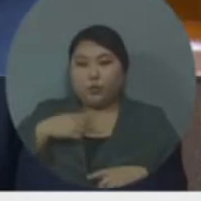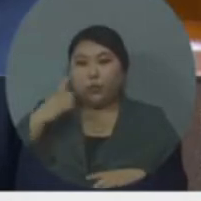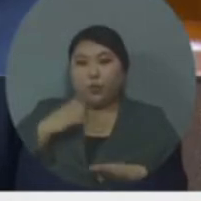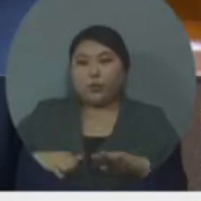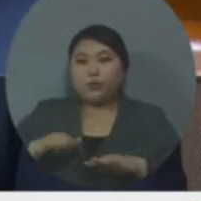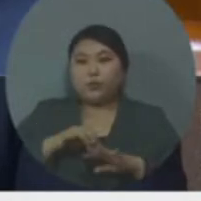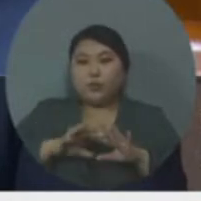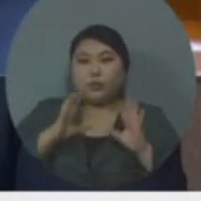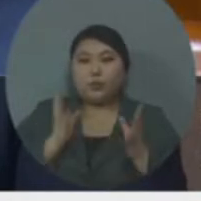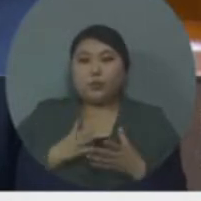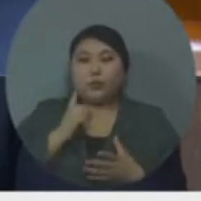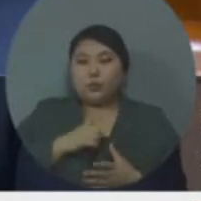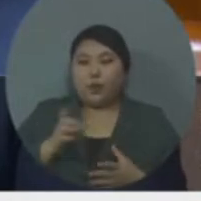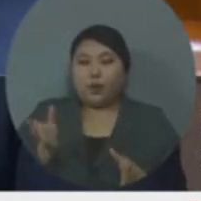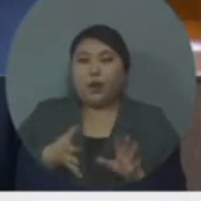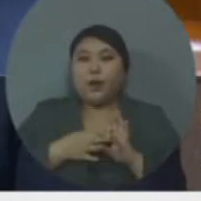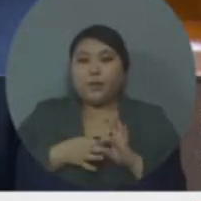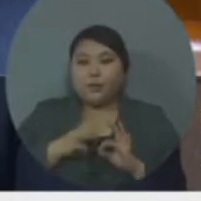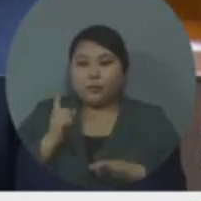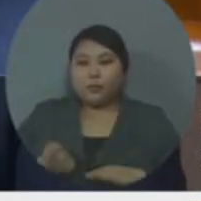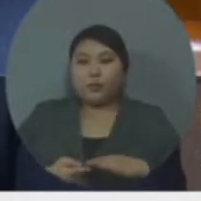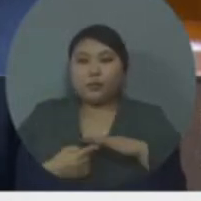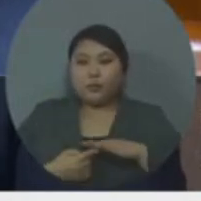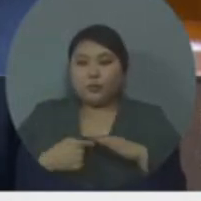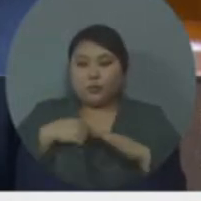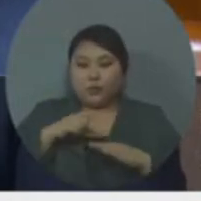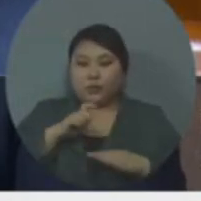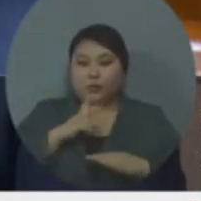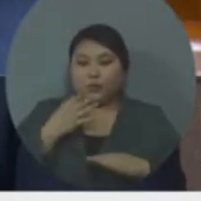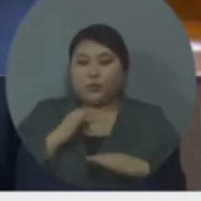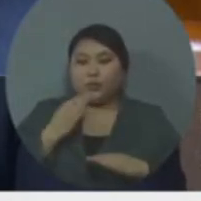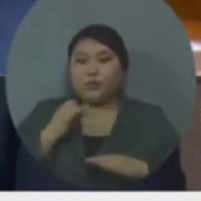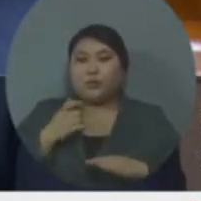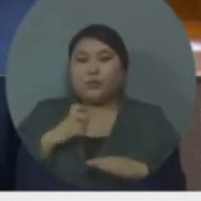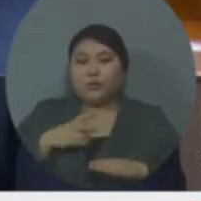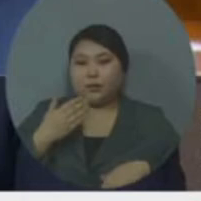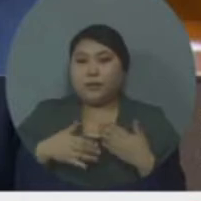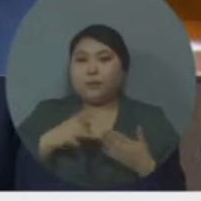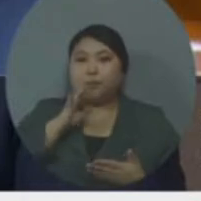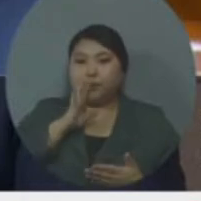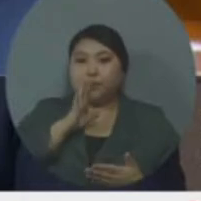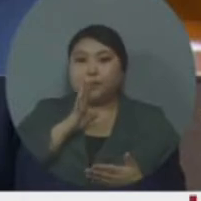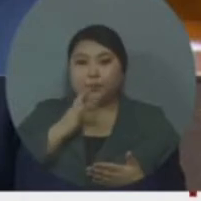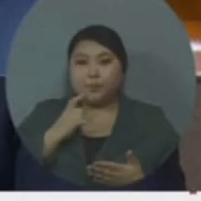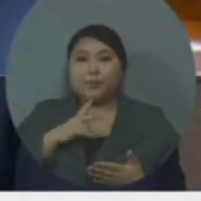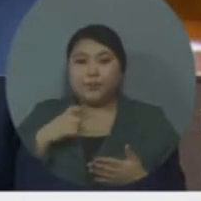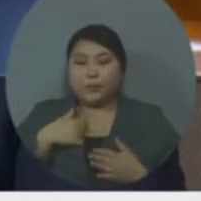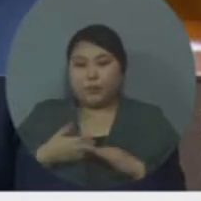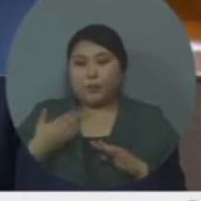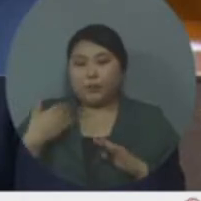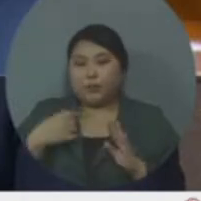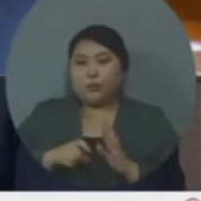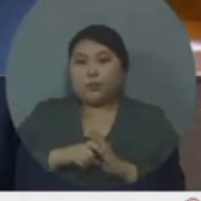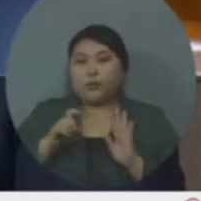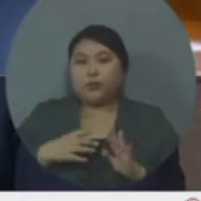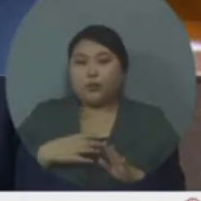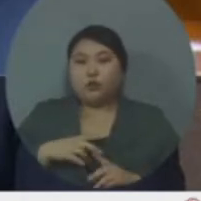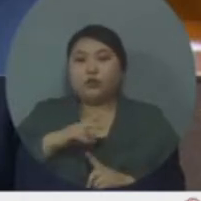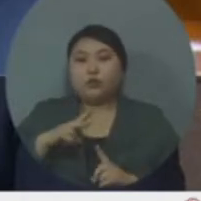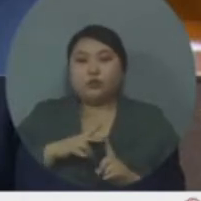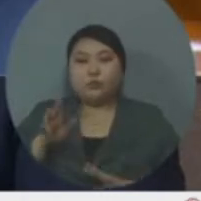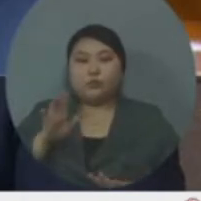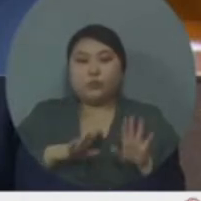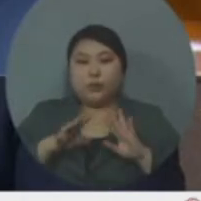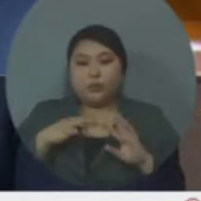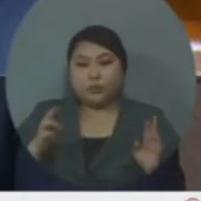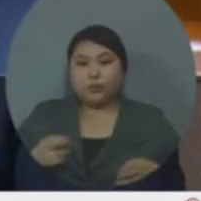хамаатай ийм суурь эргэцүүлэн шинтгэл явагдах ч байна гэсэн. Өнгөрсөн хугацааны нөхцөл байдлыг дүгнж үзэх